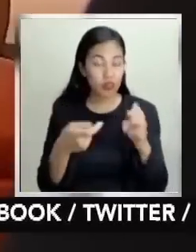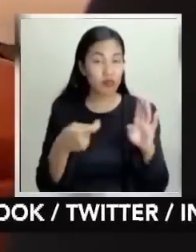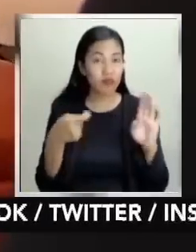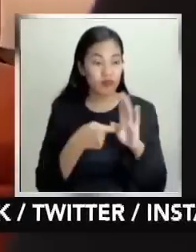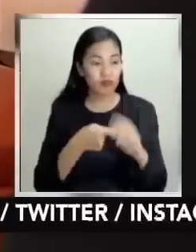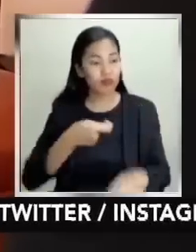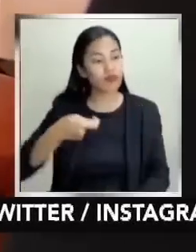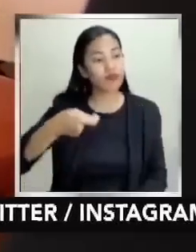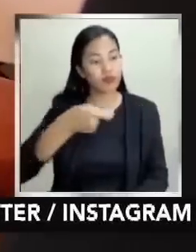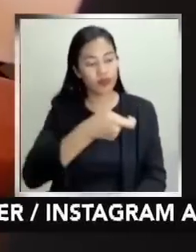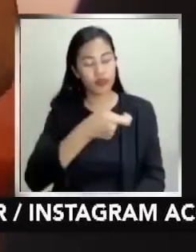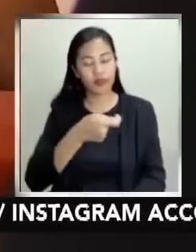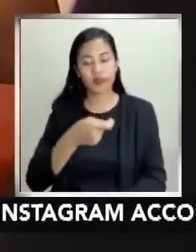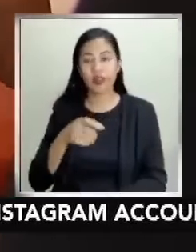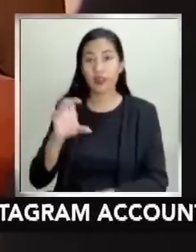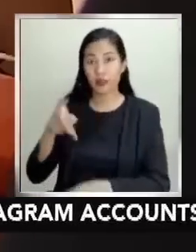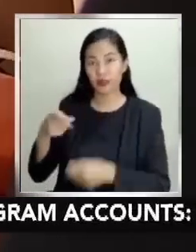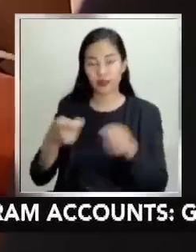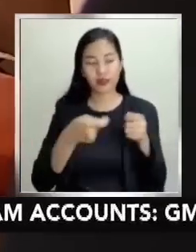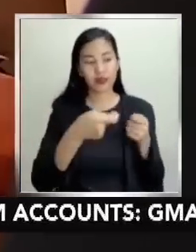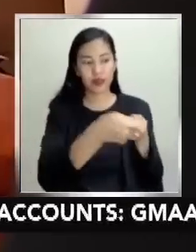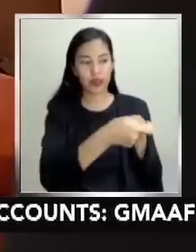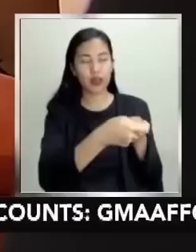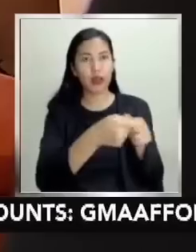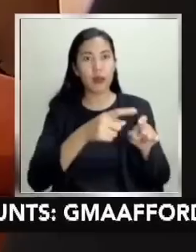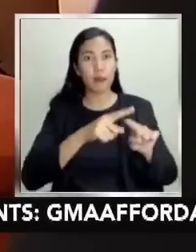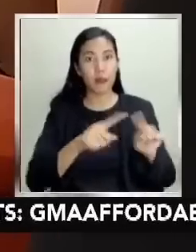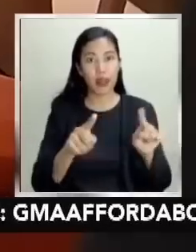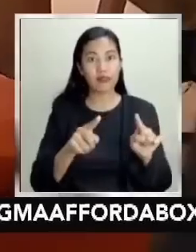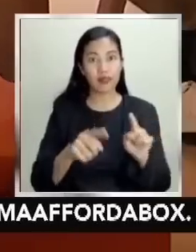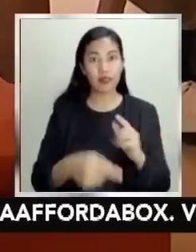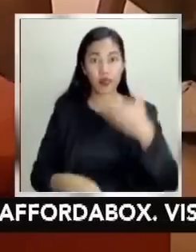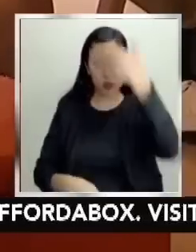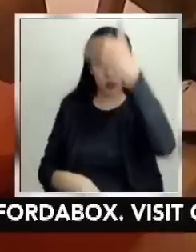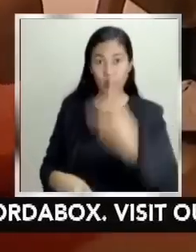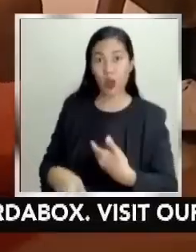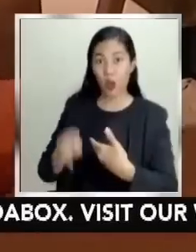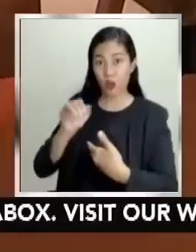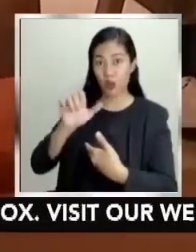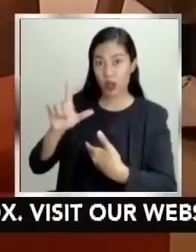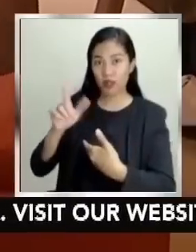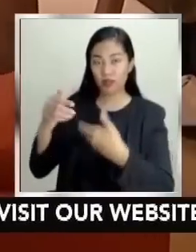kumunek ka sa wall. Pero sa likod ng wall, meron ganito.